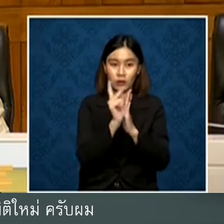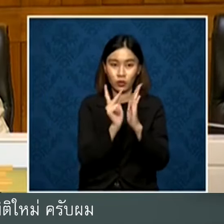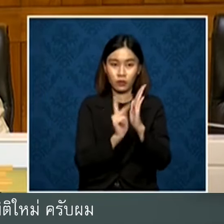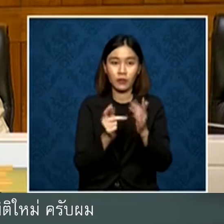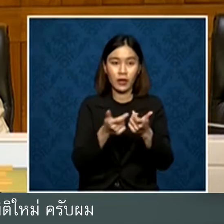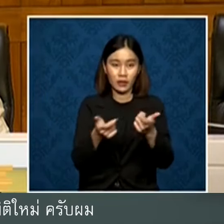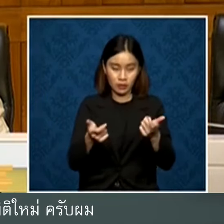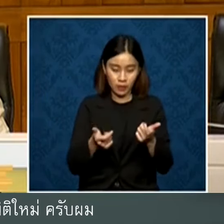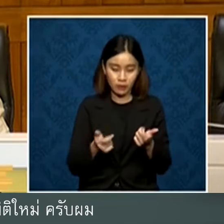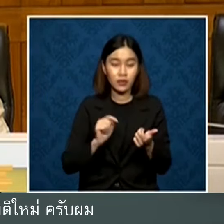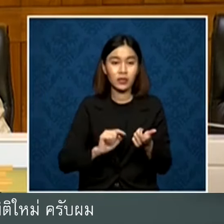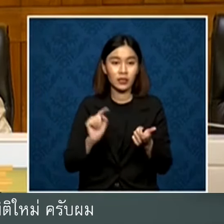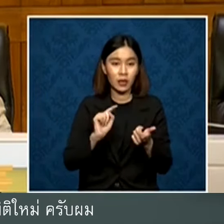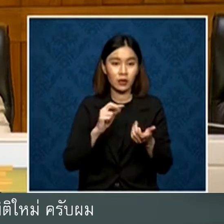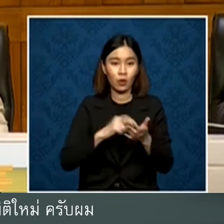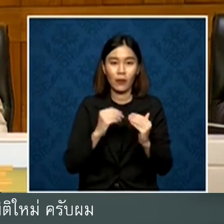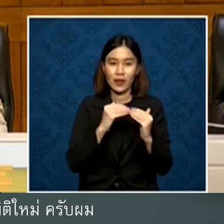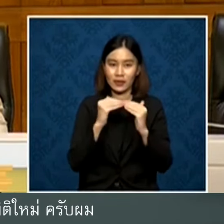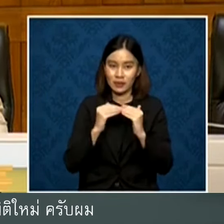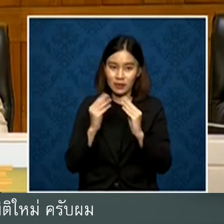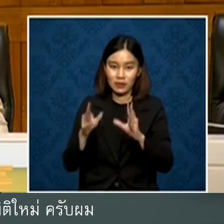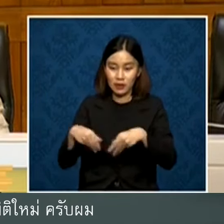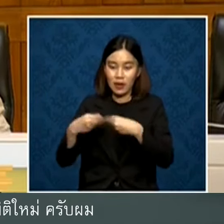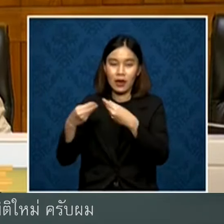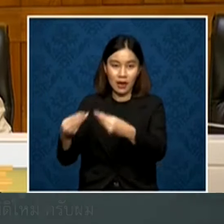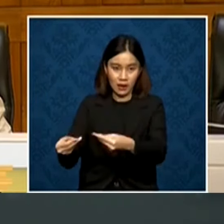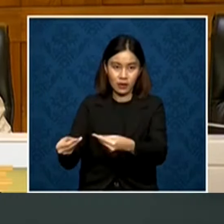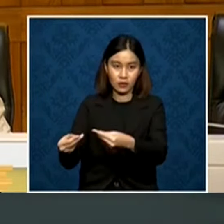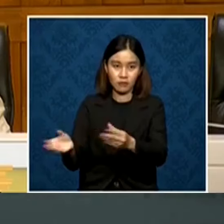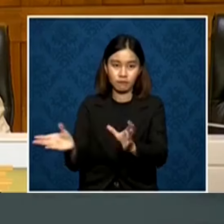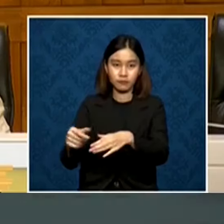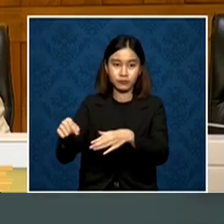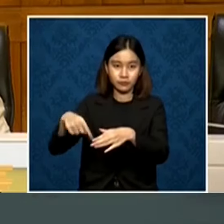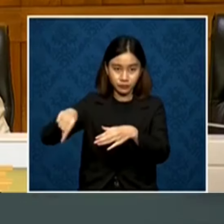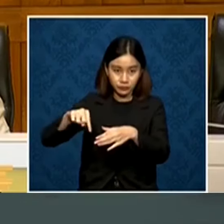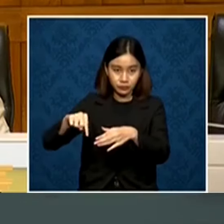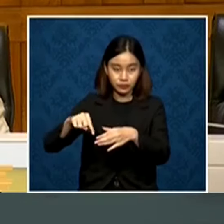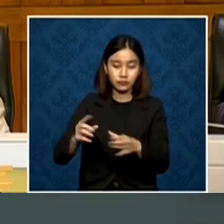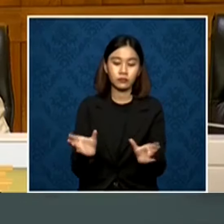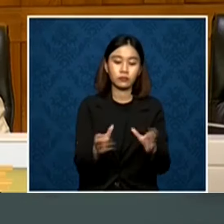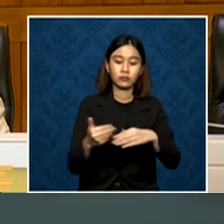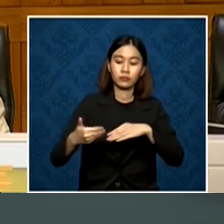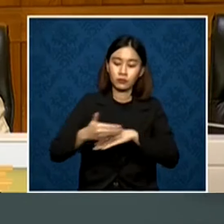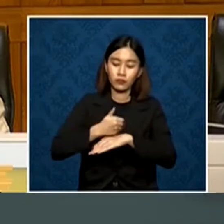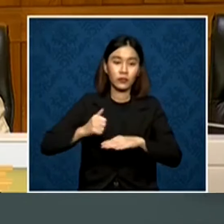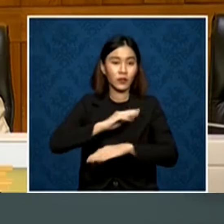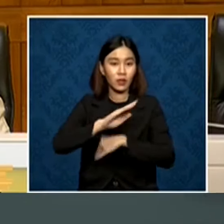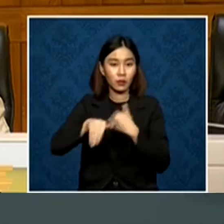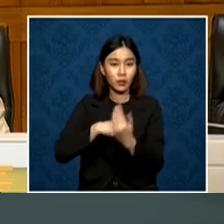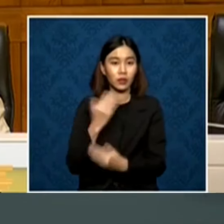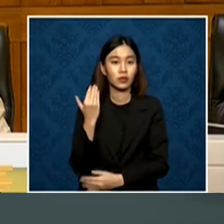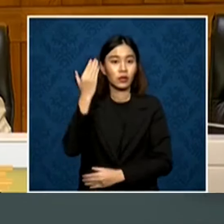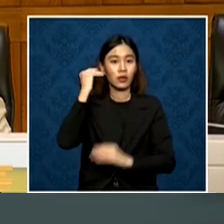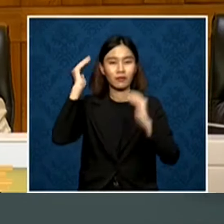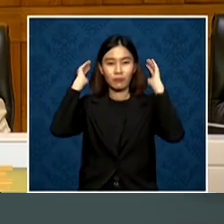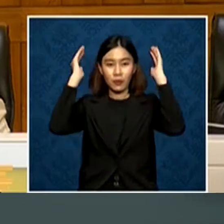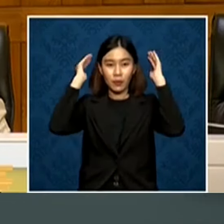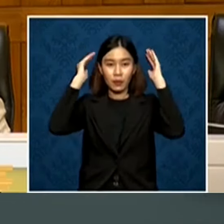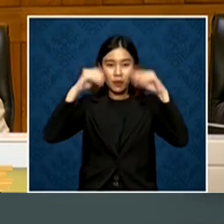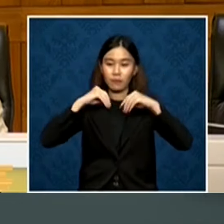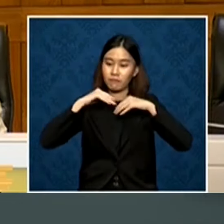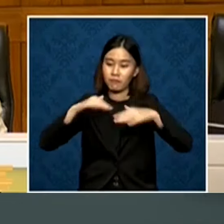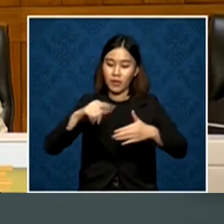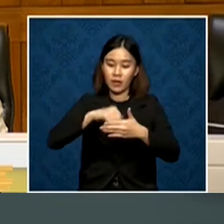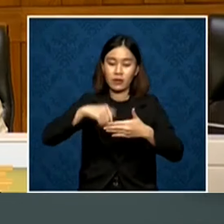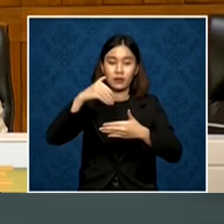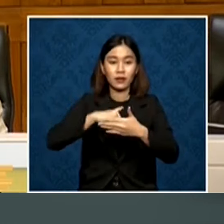ฉบับนี้เป็นการคืนสิทธิ์และทุกพรรคการเมืองครับเมื่อตอนหาเสียงเลือกตั้ง